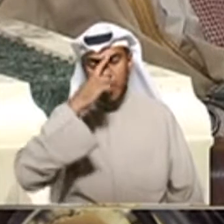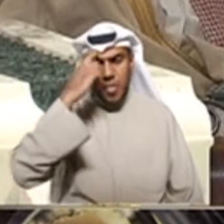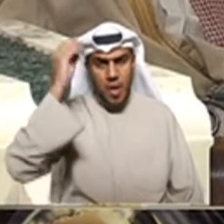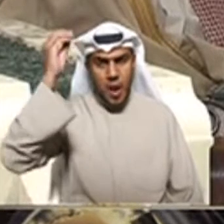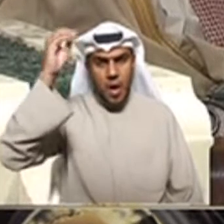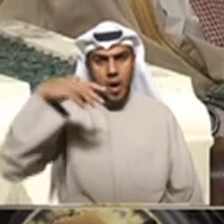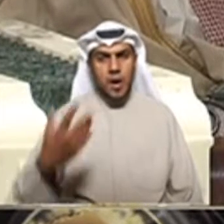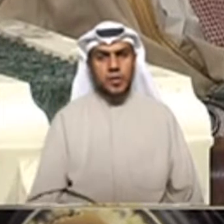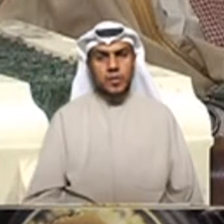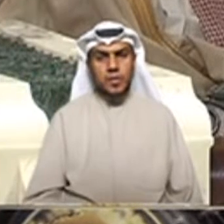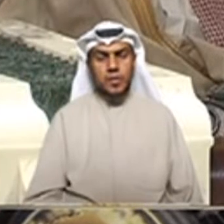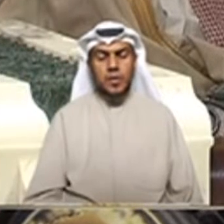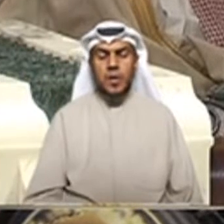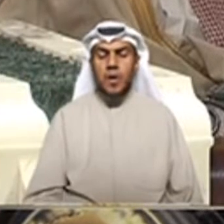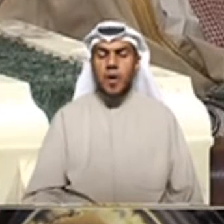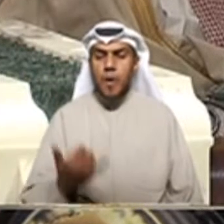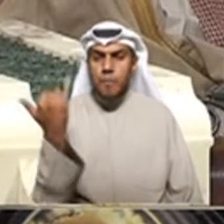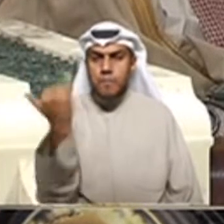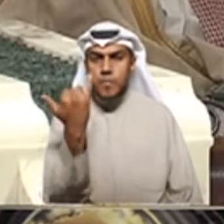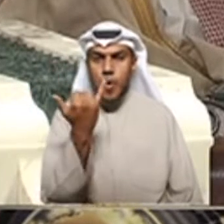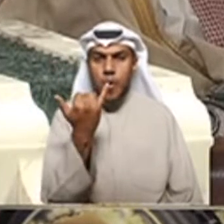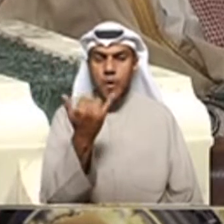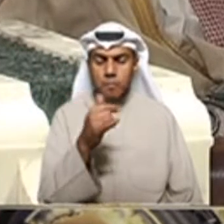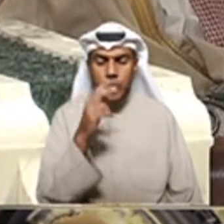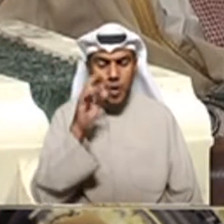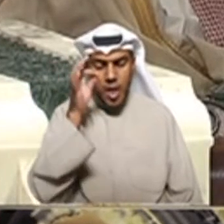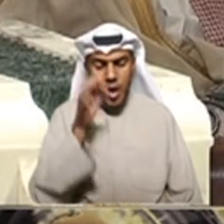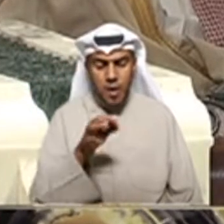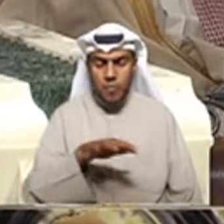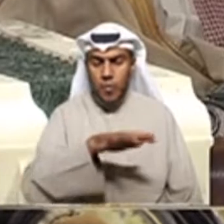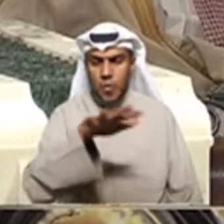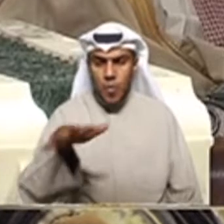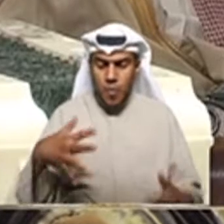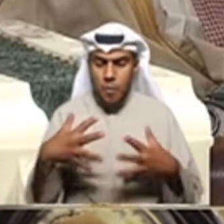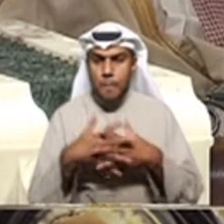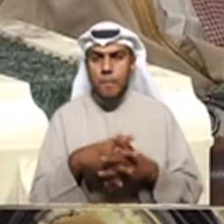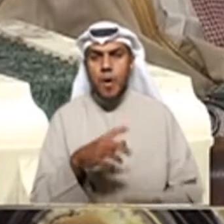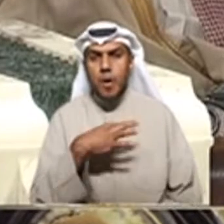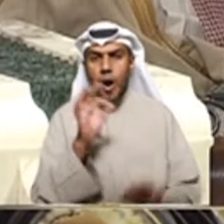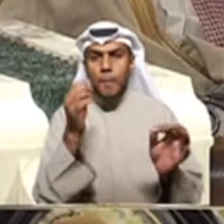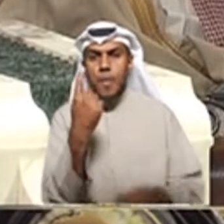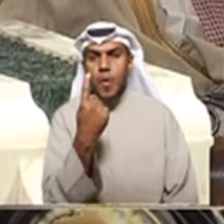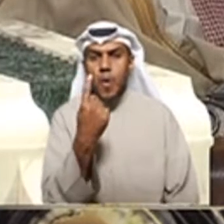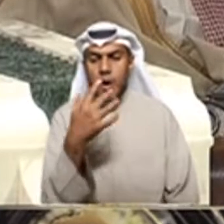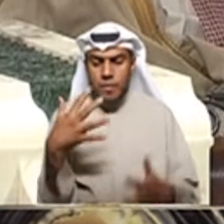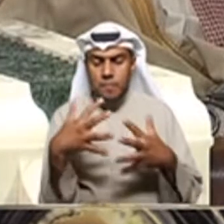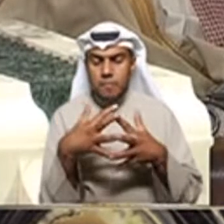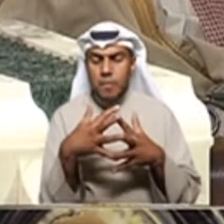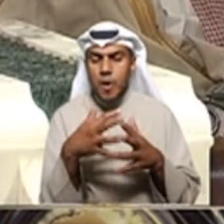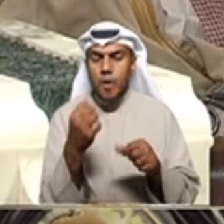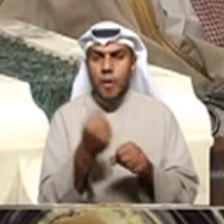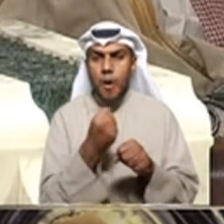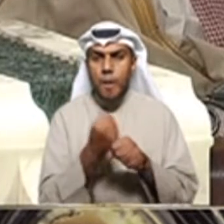المنطقة والعالم، الأمر الذي يتطلب منا جميعا تسخير طاقاتنا لخدمة